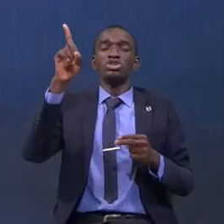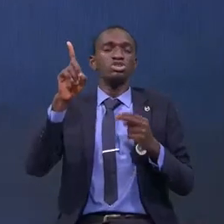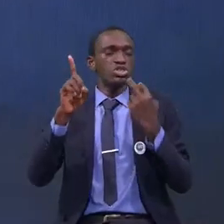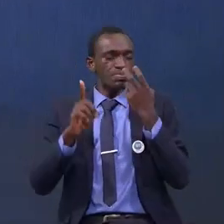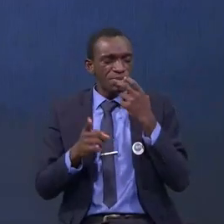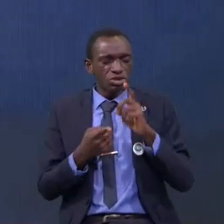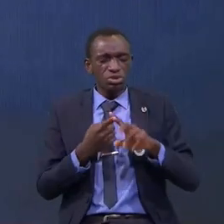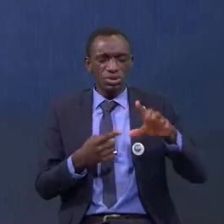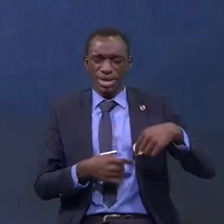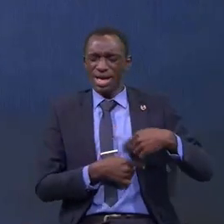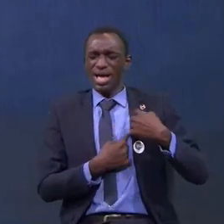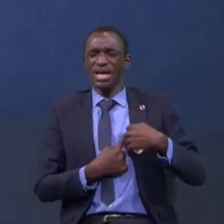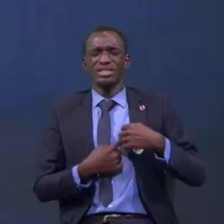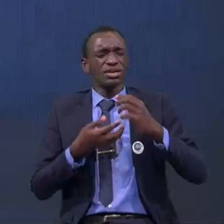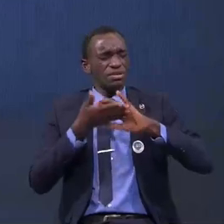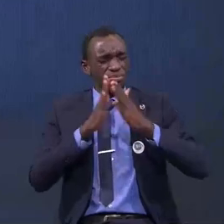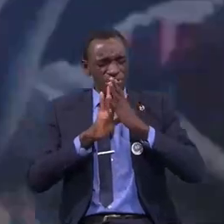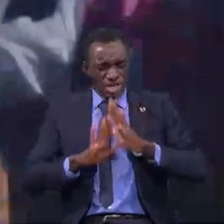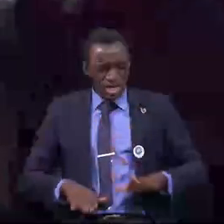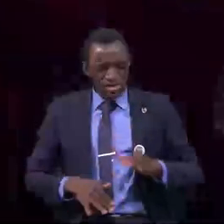Et qu'il y ait la paix dans leur vie.